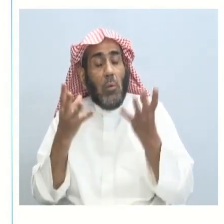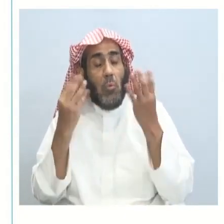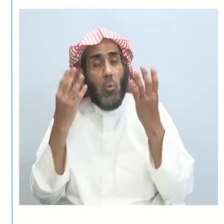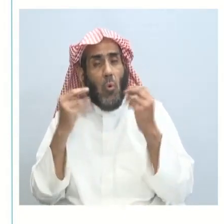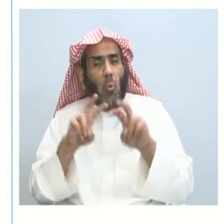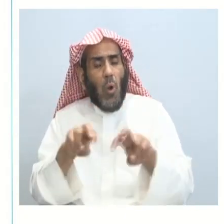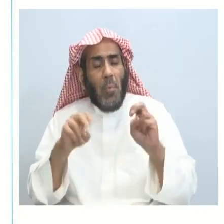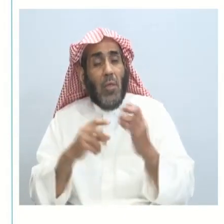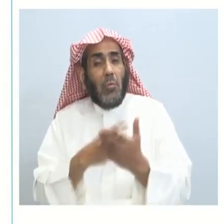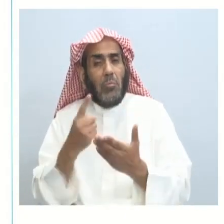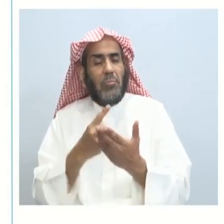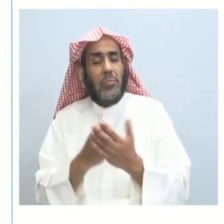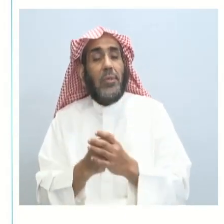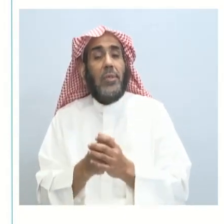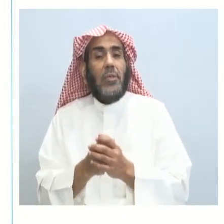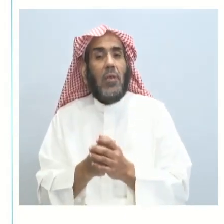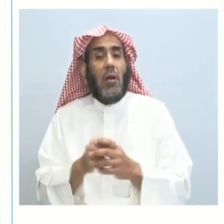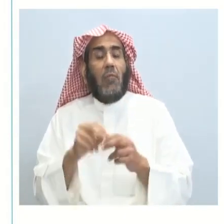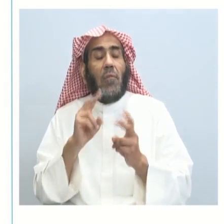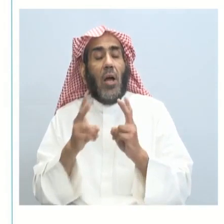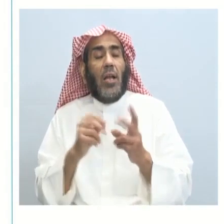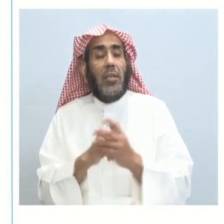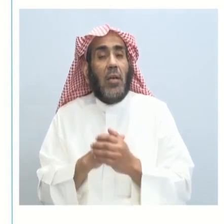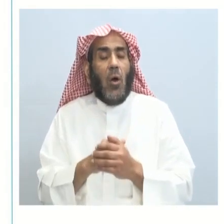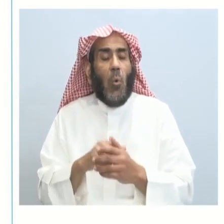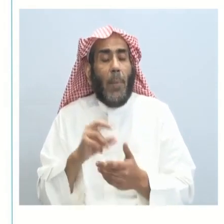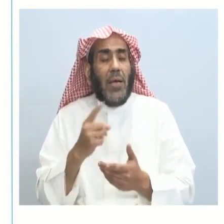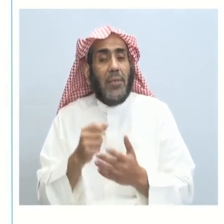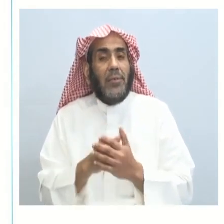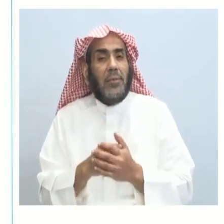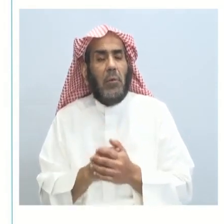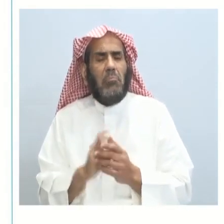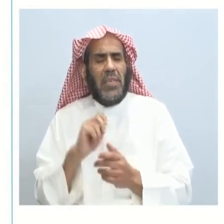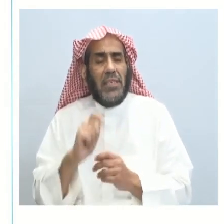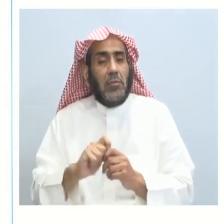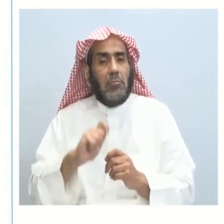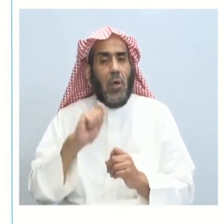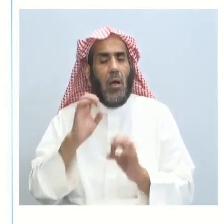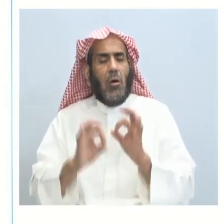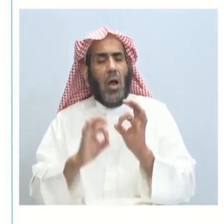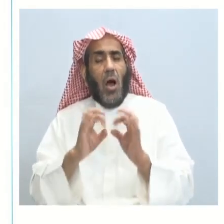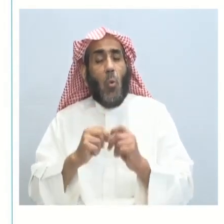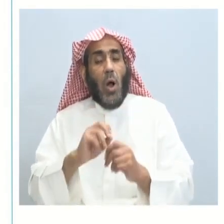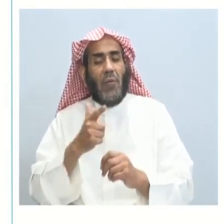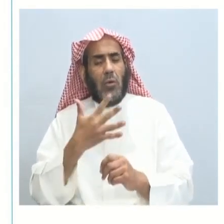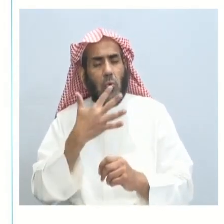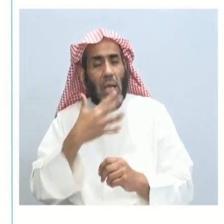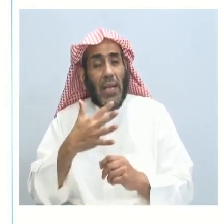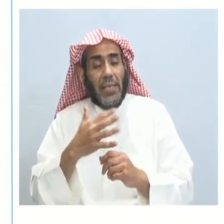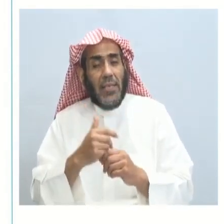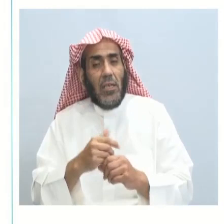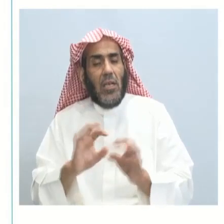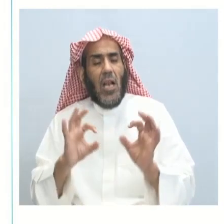والبحث البيئي نبحث في الفعاليه وبيئتها باتقان وكفاءه يسهلان